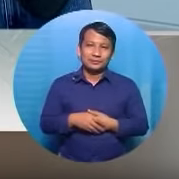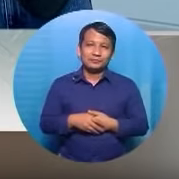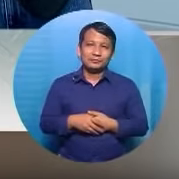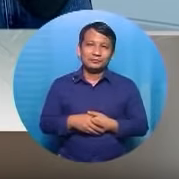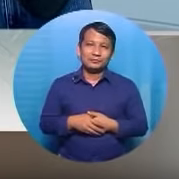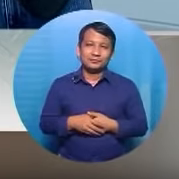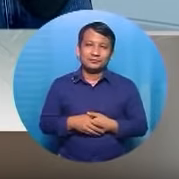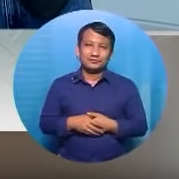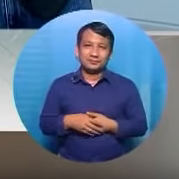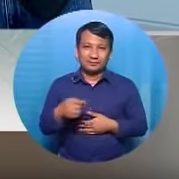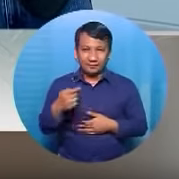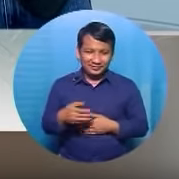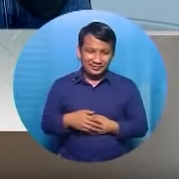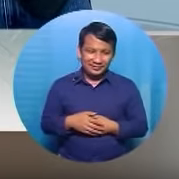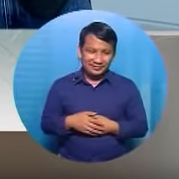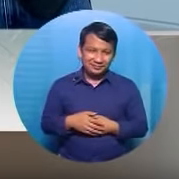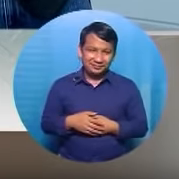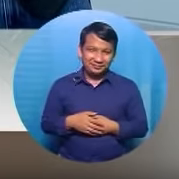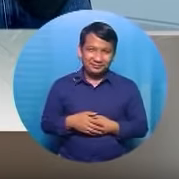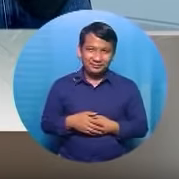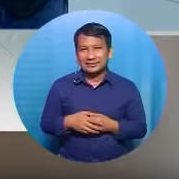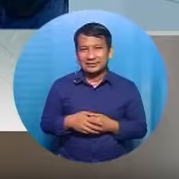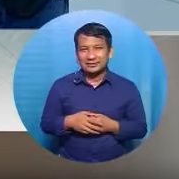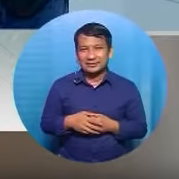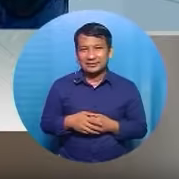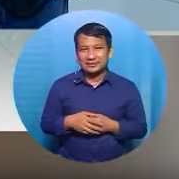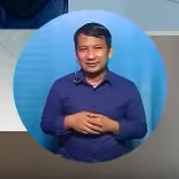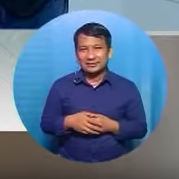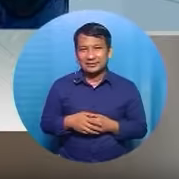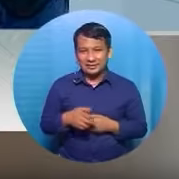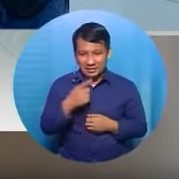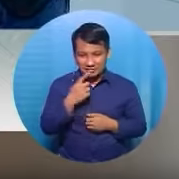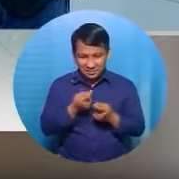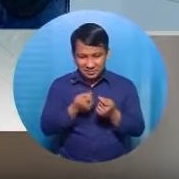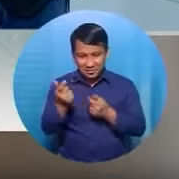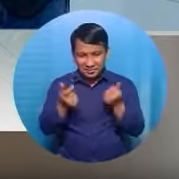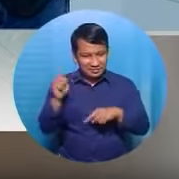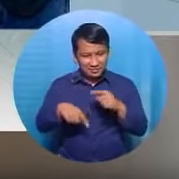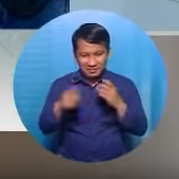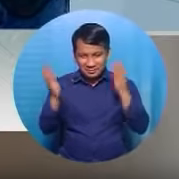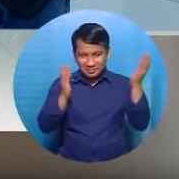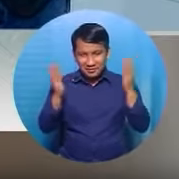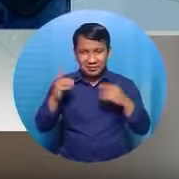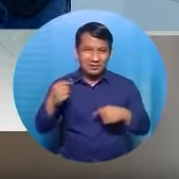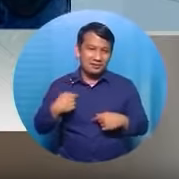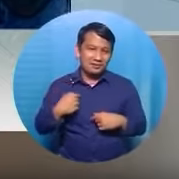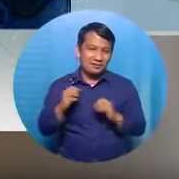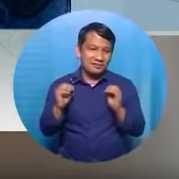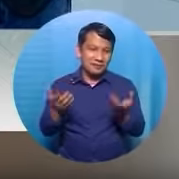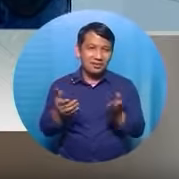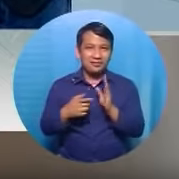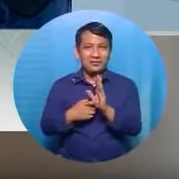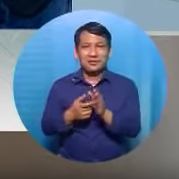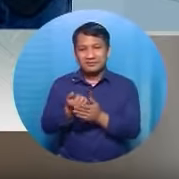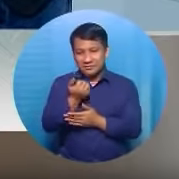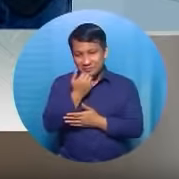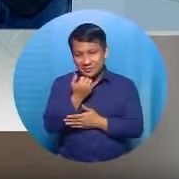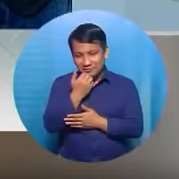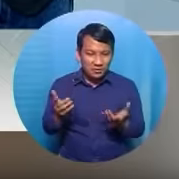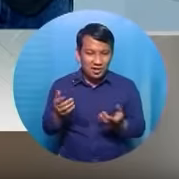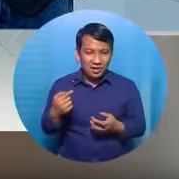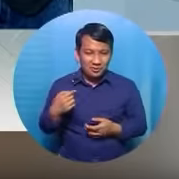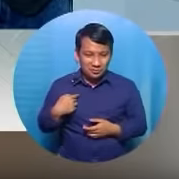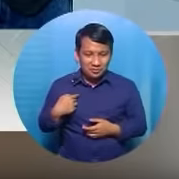sir. Ang sa akin lang, sir, na hindi niya ako tatanggalin sa servisyo kasi wala akong ginawa sa kanya,